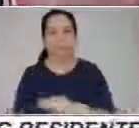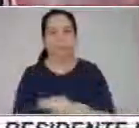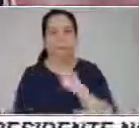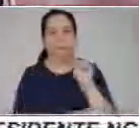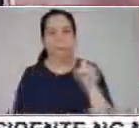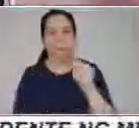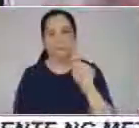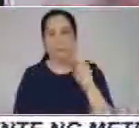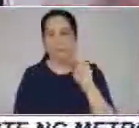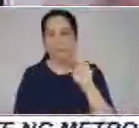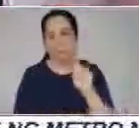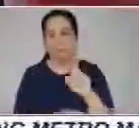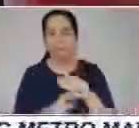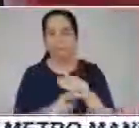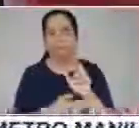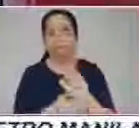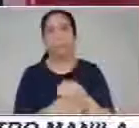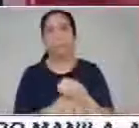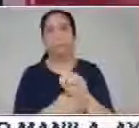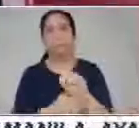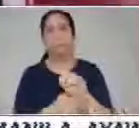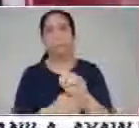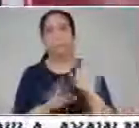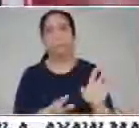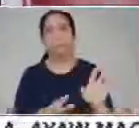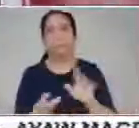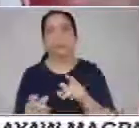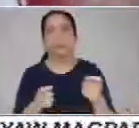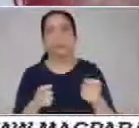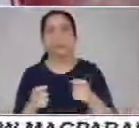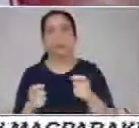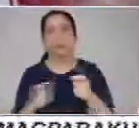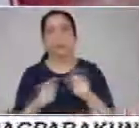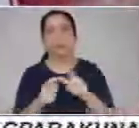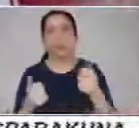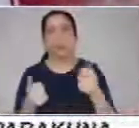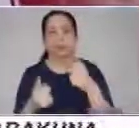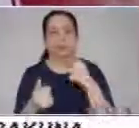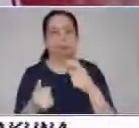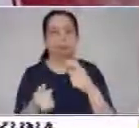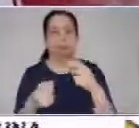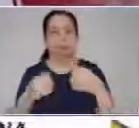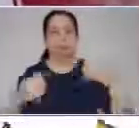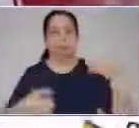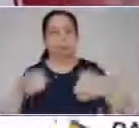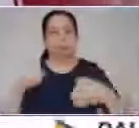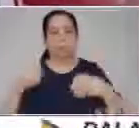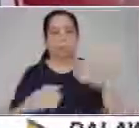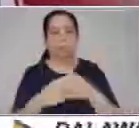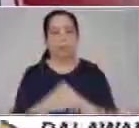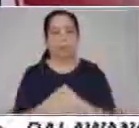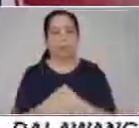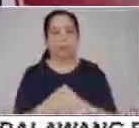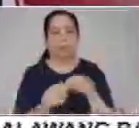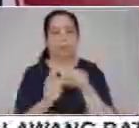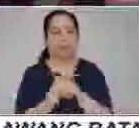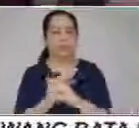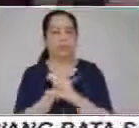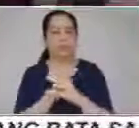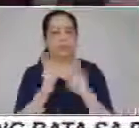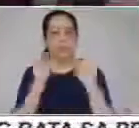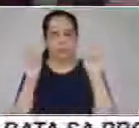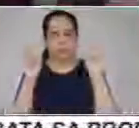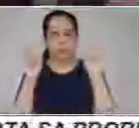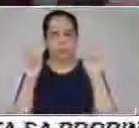magkakatabi. So, yung hangin doon na naiiwan. So, baka... Delikado. Sa mga